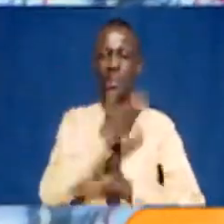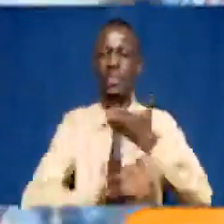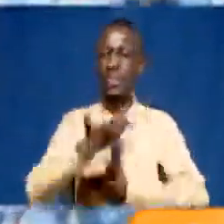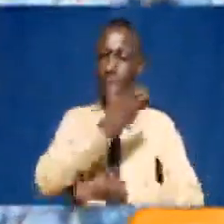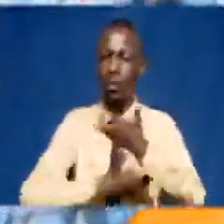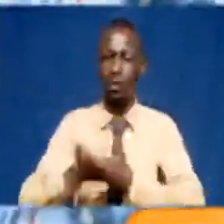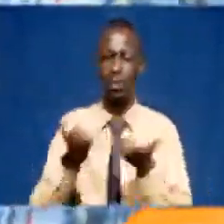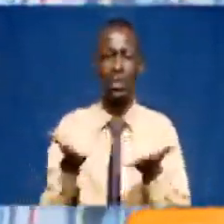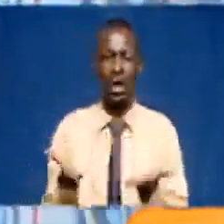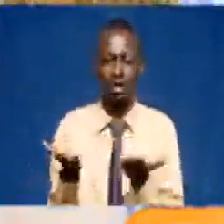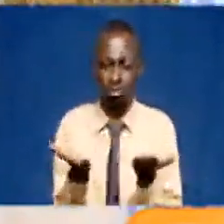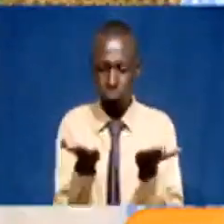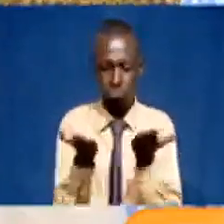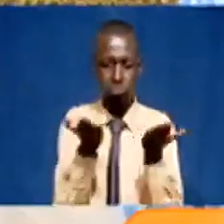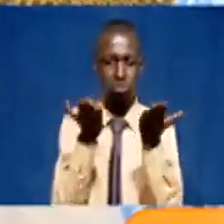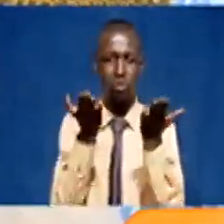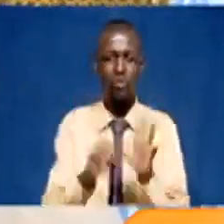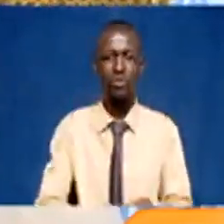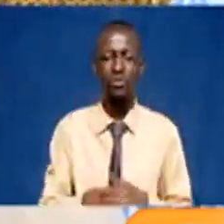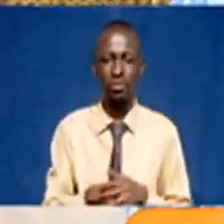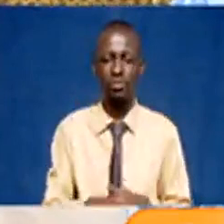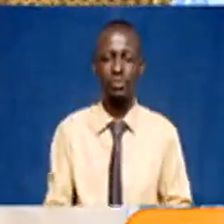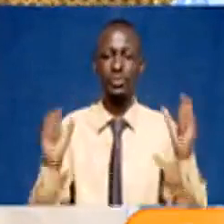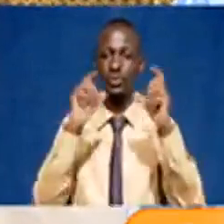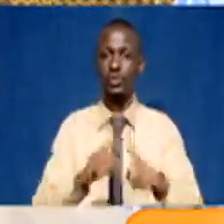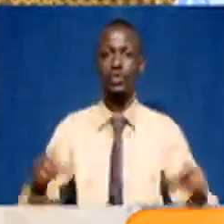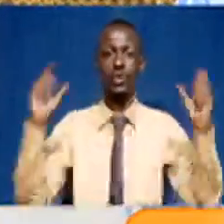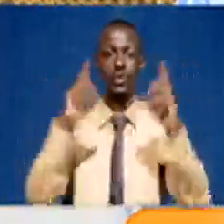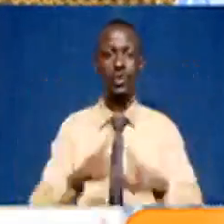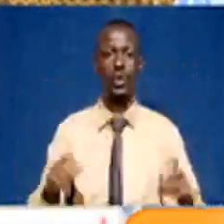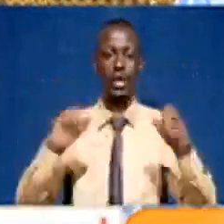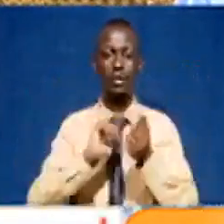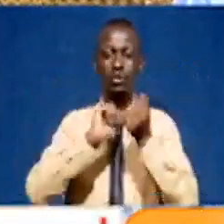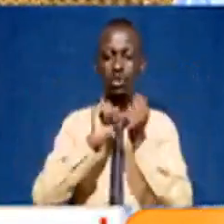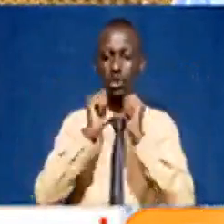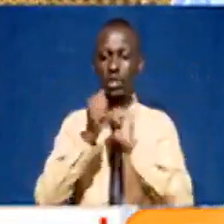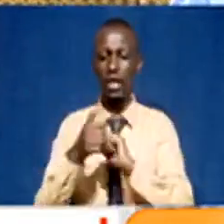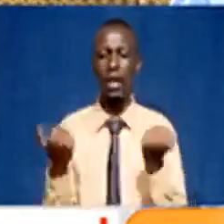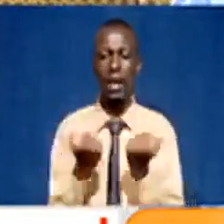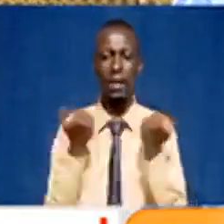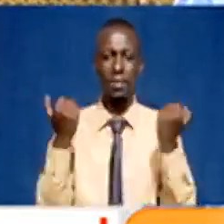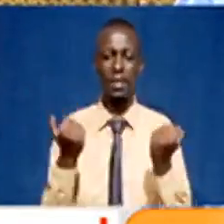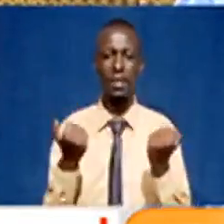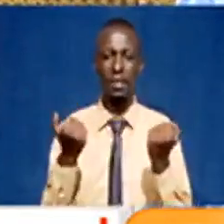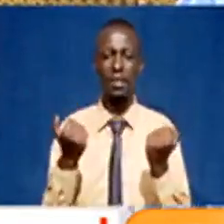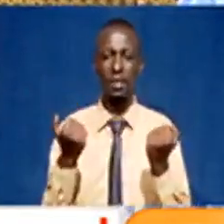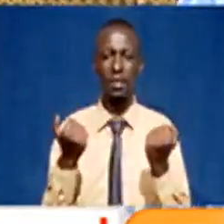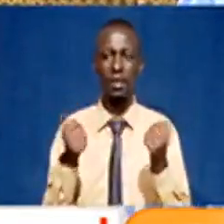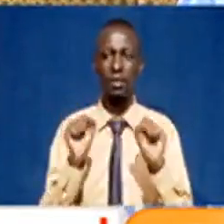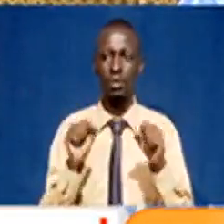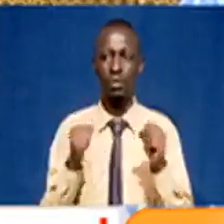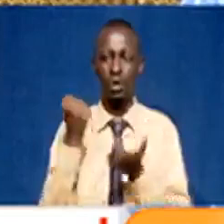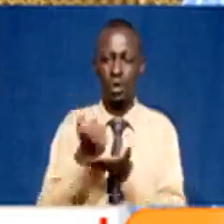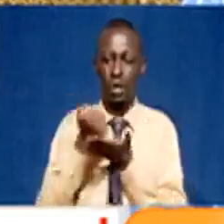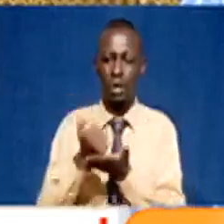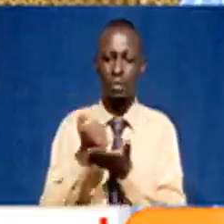umeanza kusimama tisti. We can see that the nominal exchange rate is declining. It offers some relief to domestic